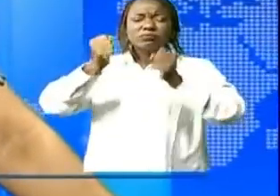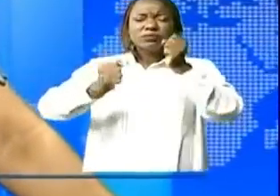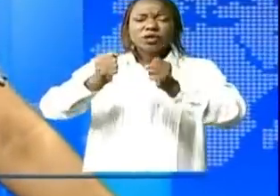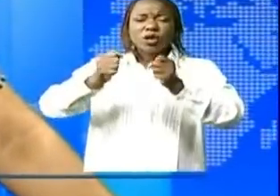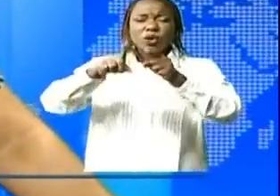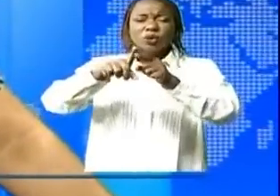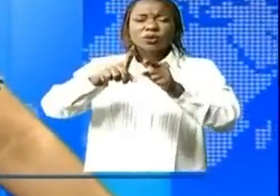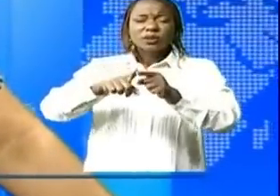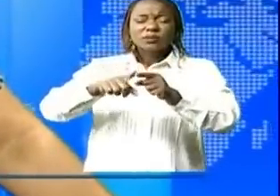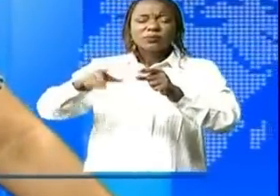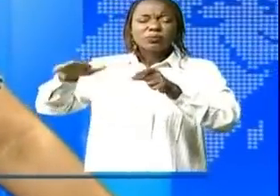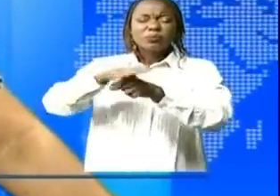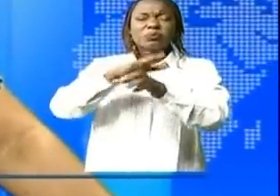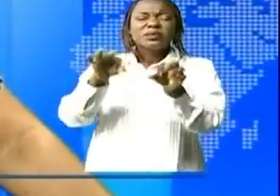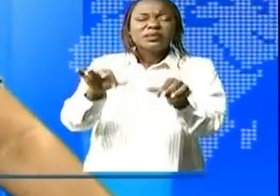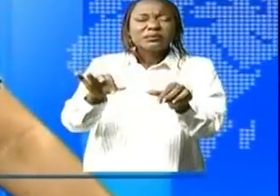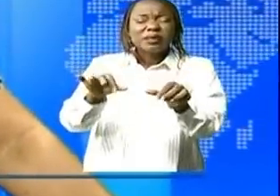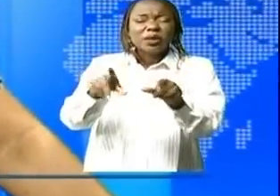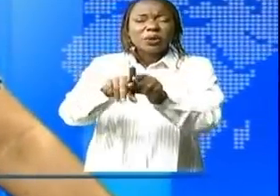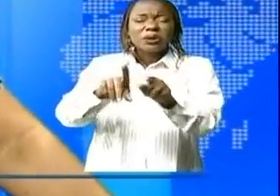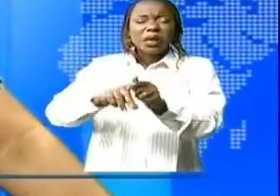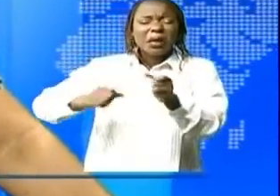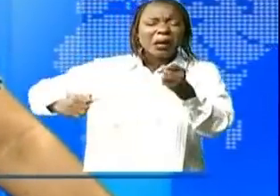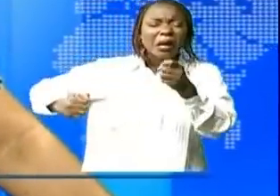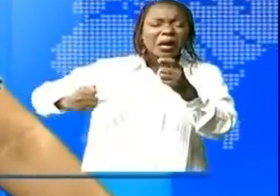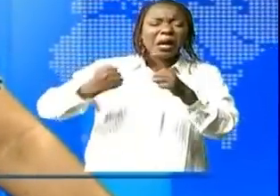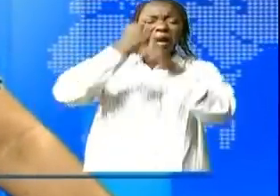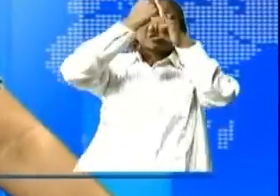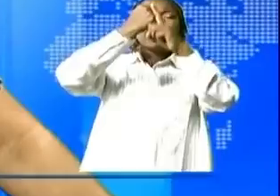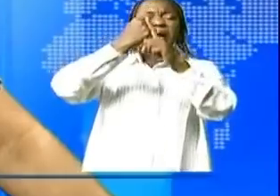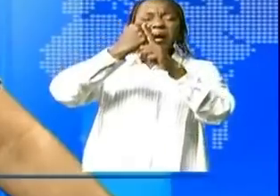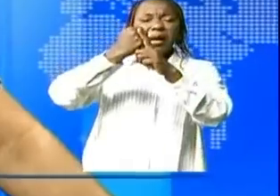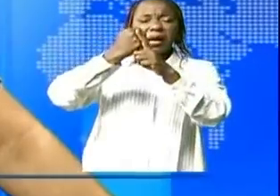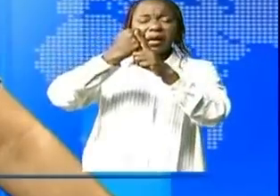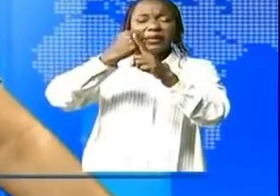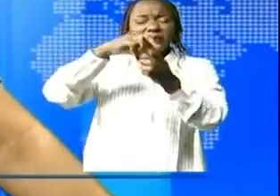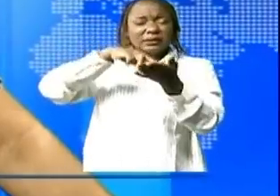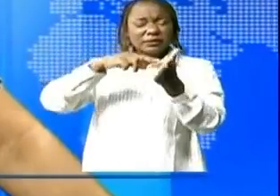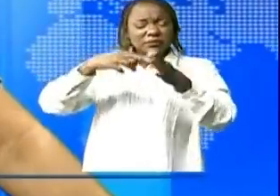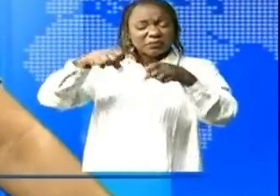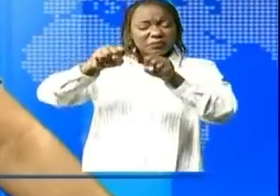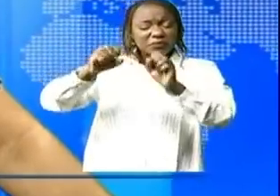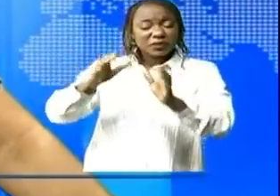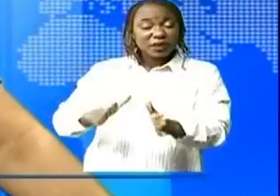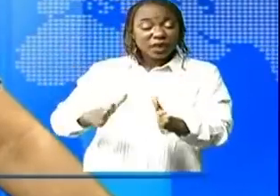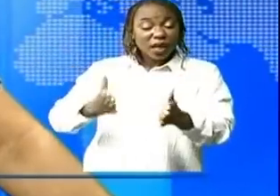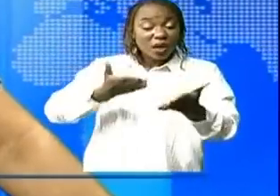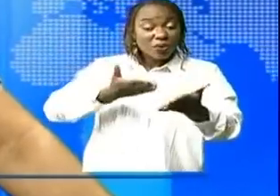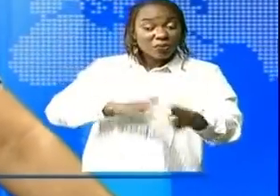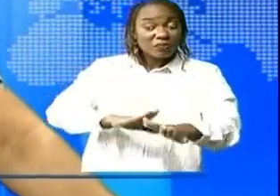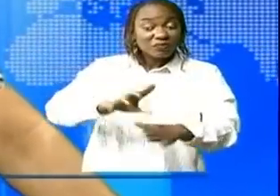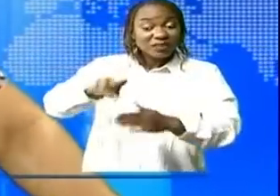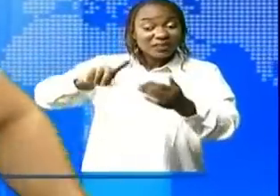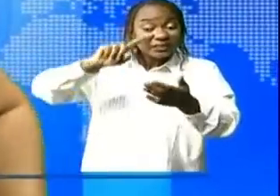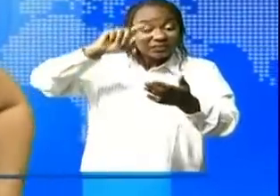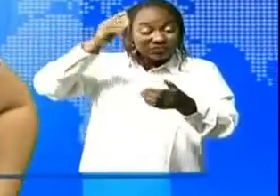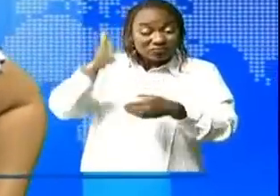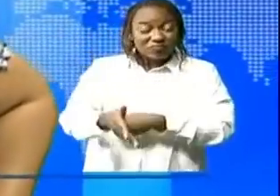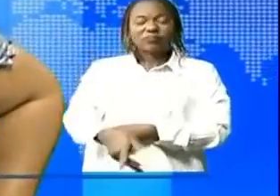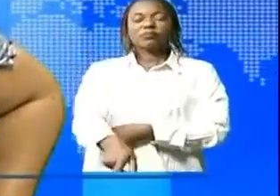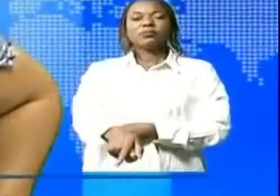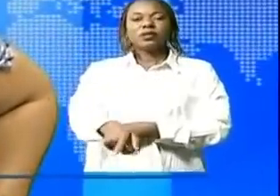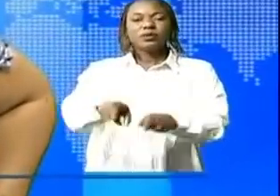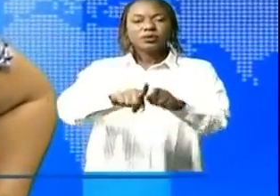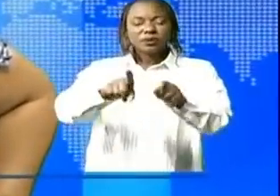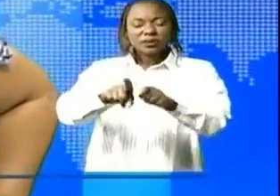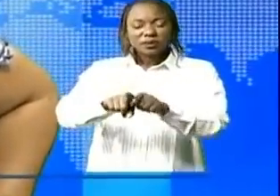gris a percuté un motocycliste communément appelé Wewa en pleine vitesse. Ce dernier est décédé à l'instant et son passager